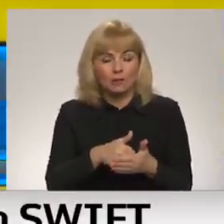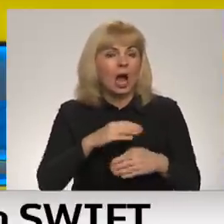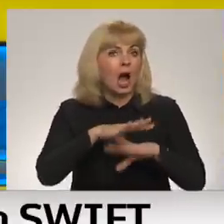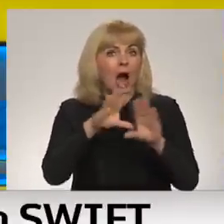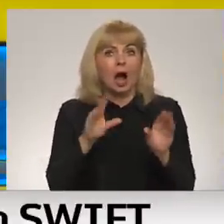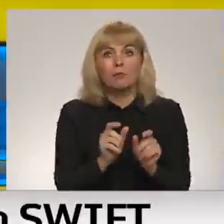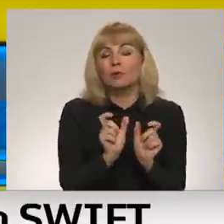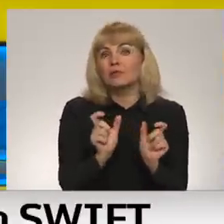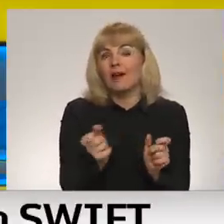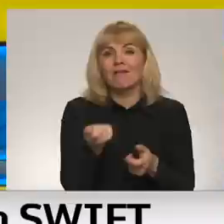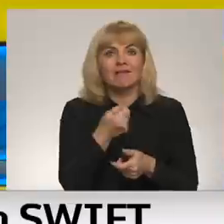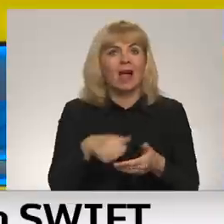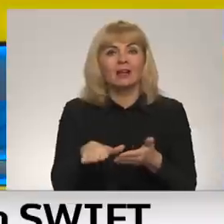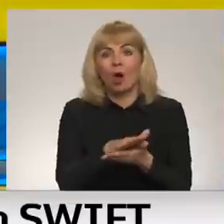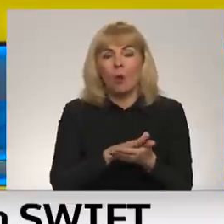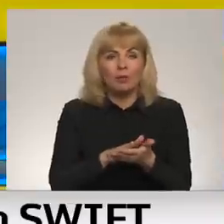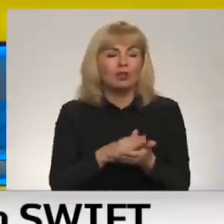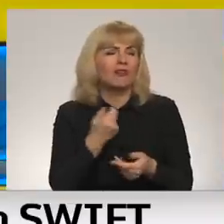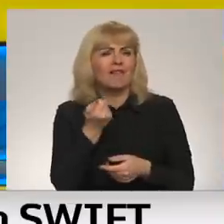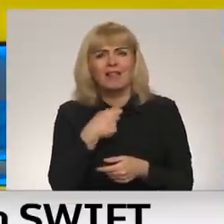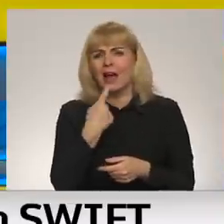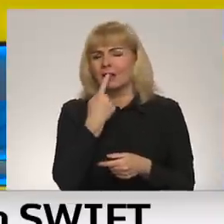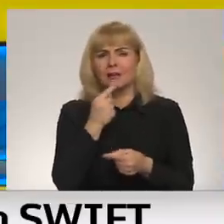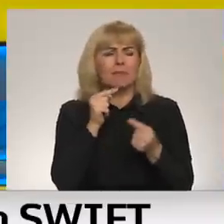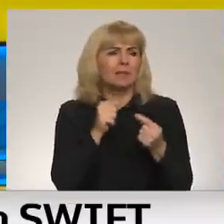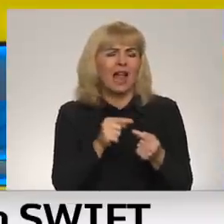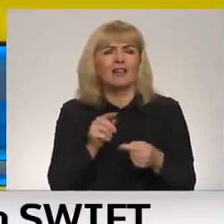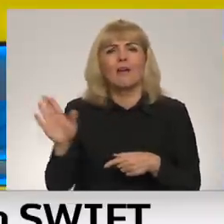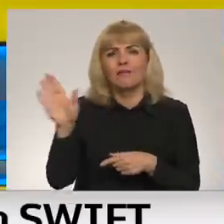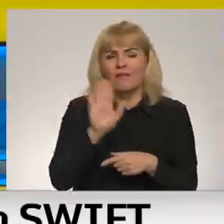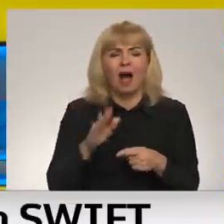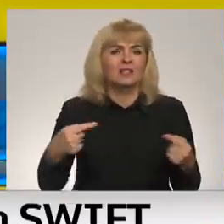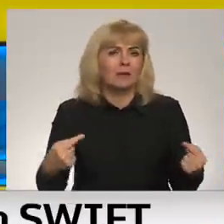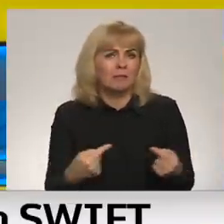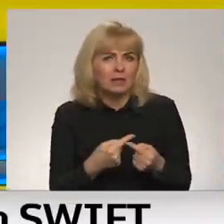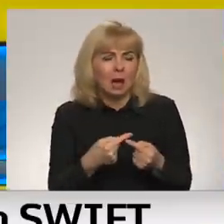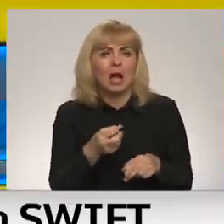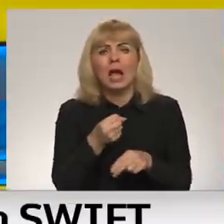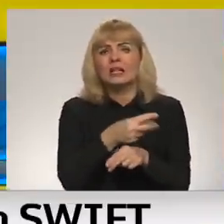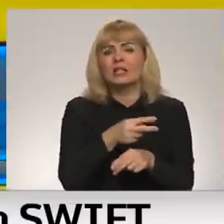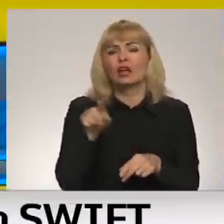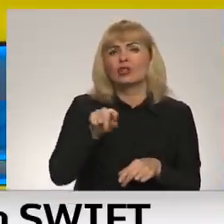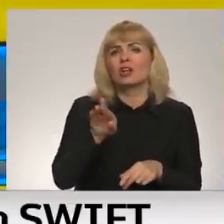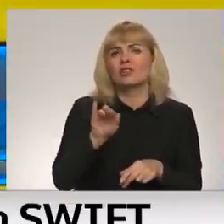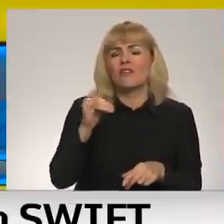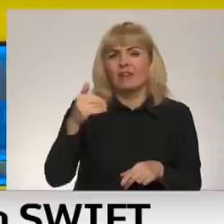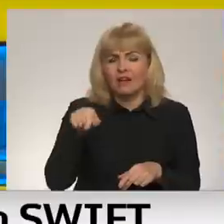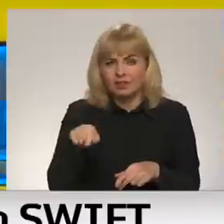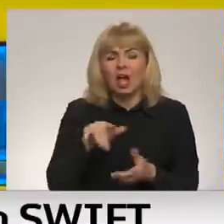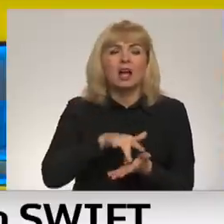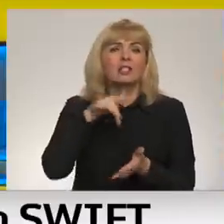apjoms sankcijas nav nekad ne pret vienu valsti piemērots. Gan vienlaicīgi, gan izslēgšana no SWIFT, gan centrālās